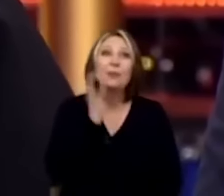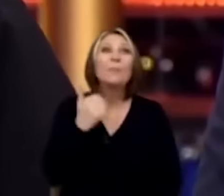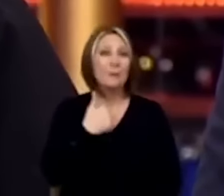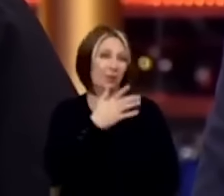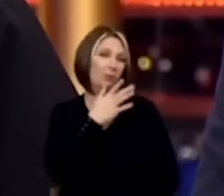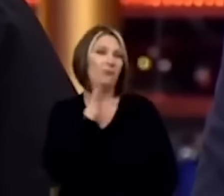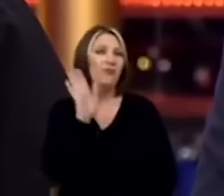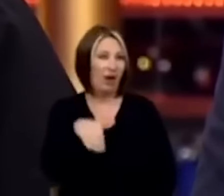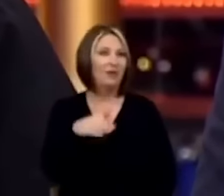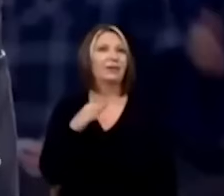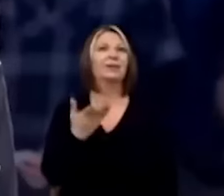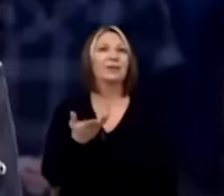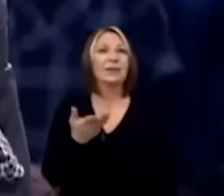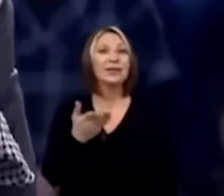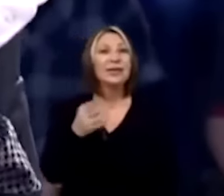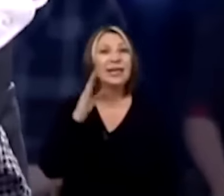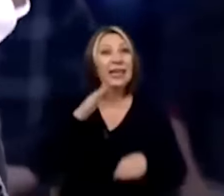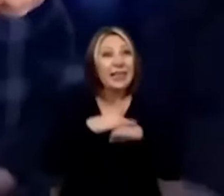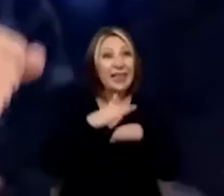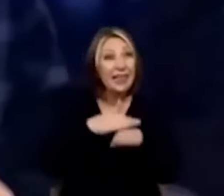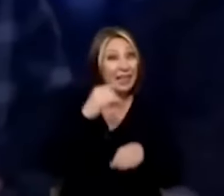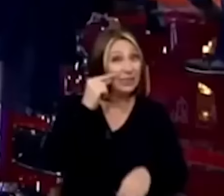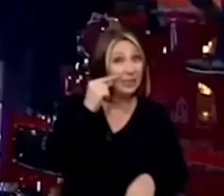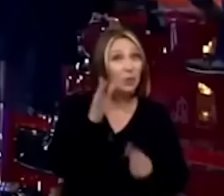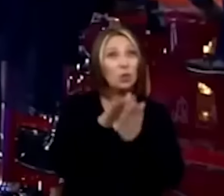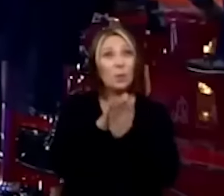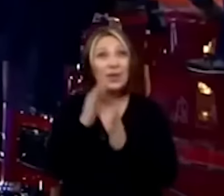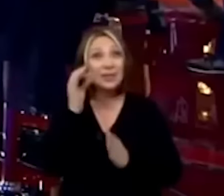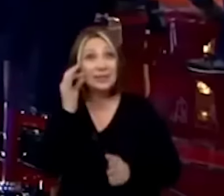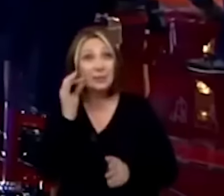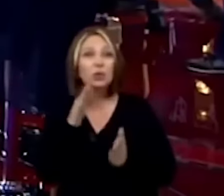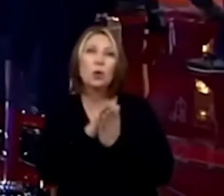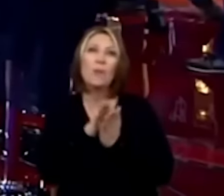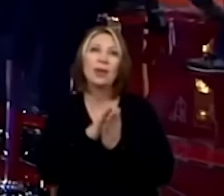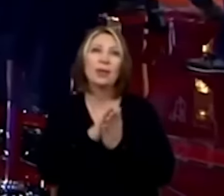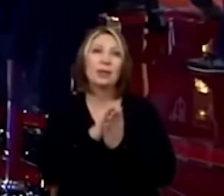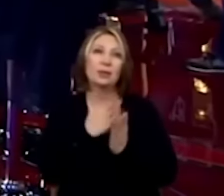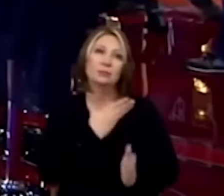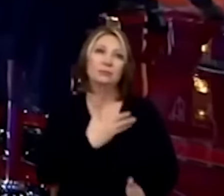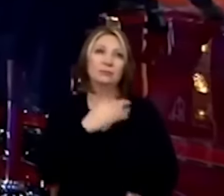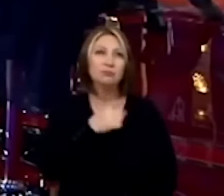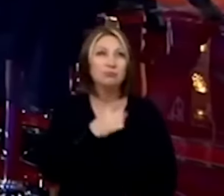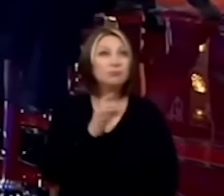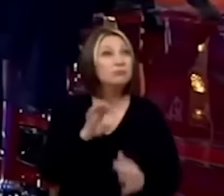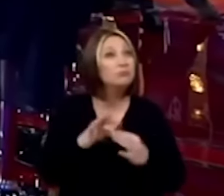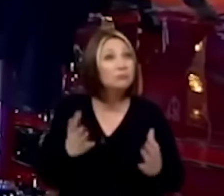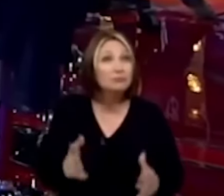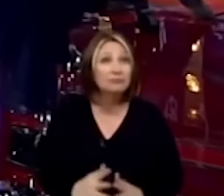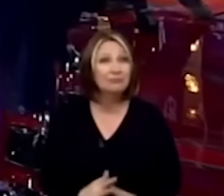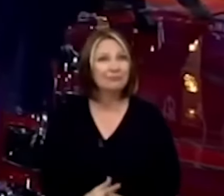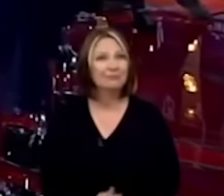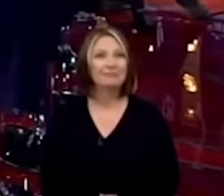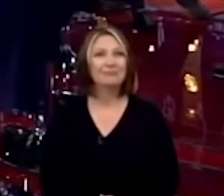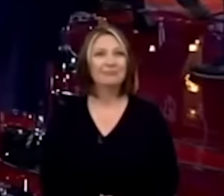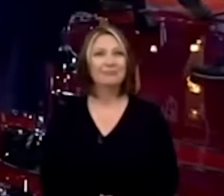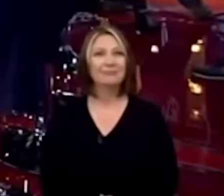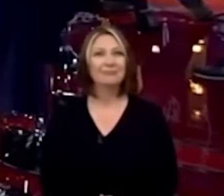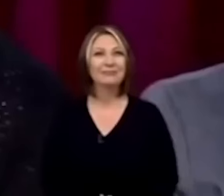efendim. Ben biliyorum, evet. Kedi insanı mısınız, köpek insanı mı, neden? Köpek abi. Neden baba?